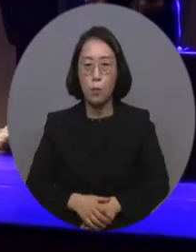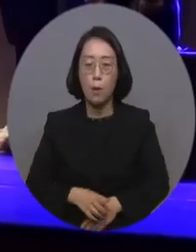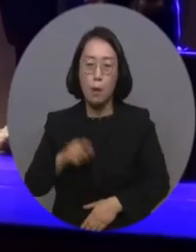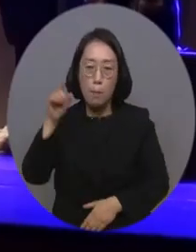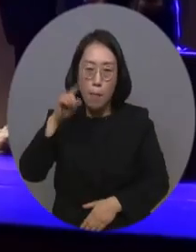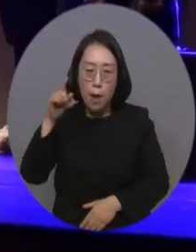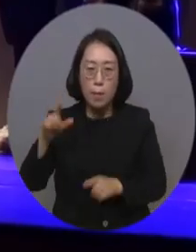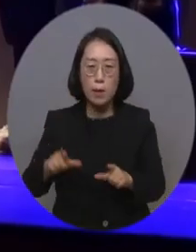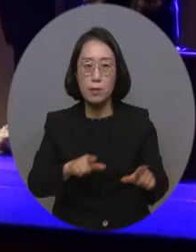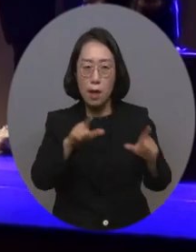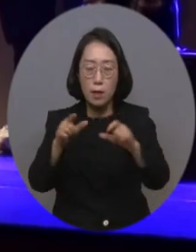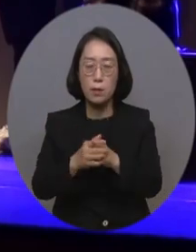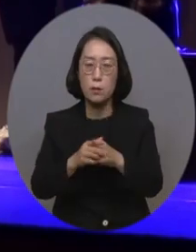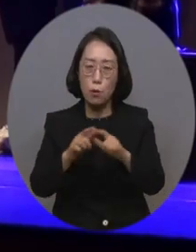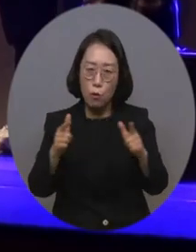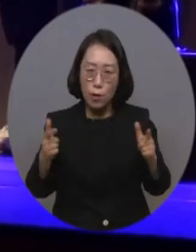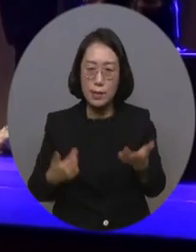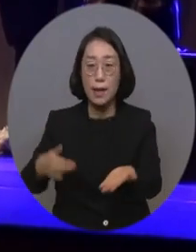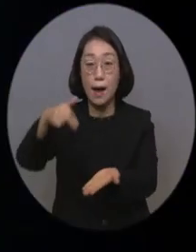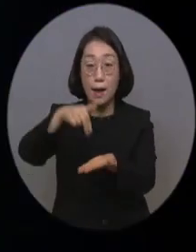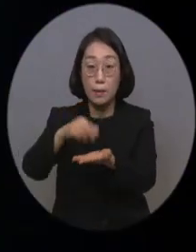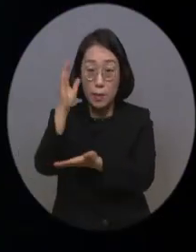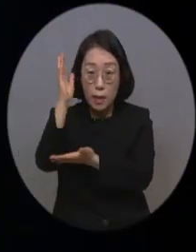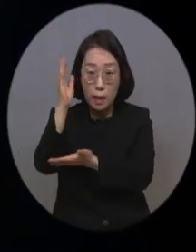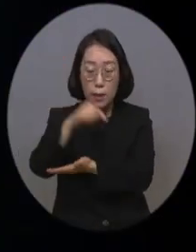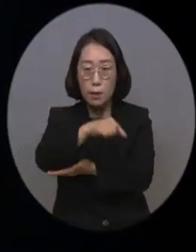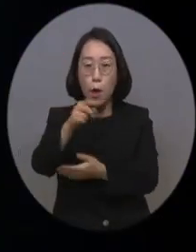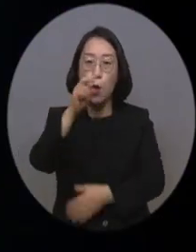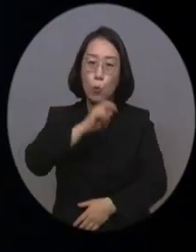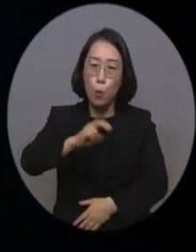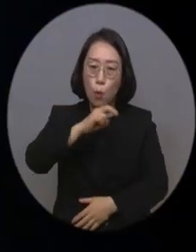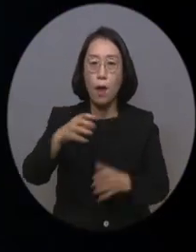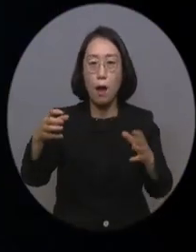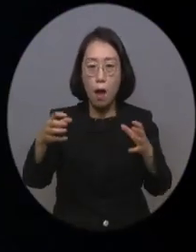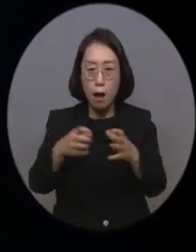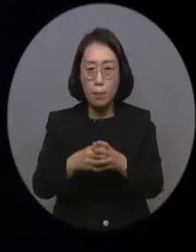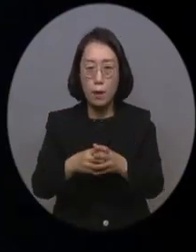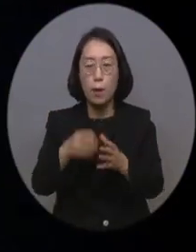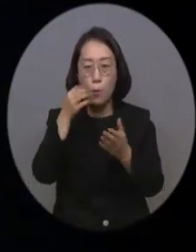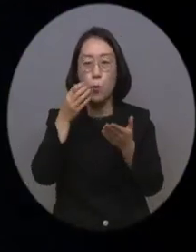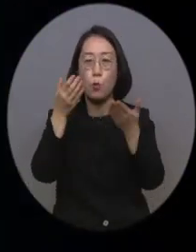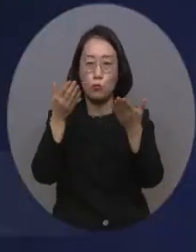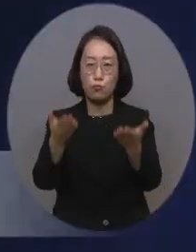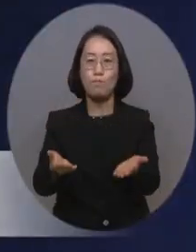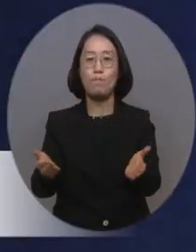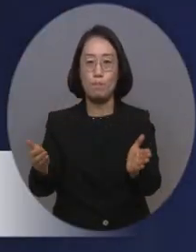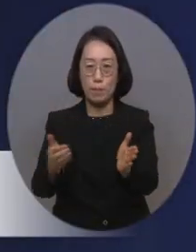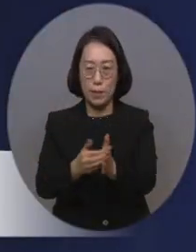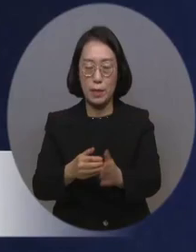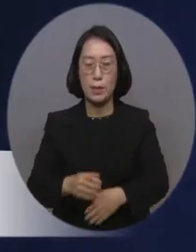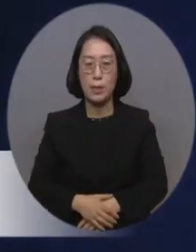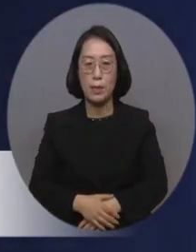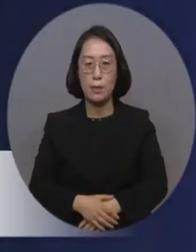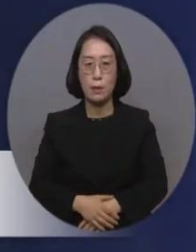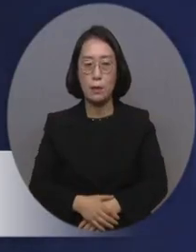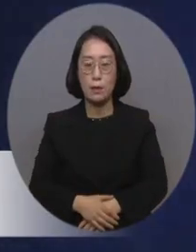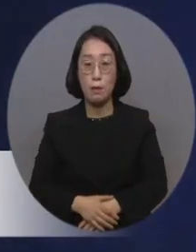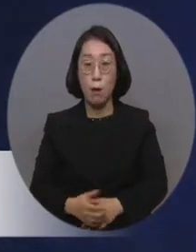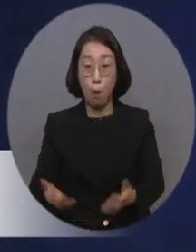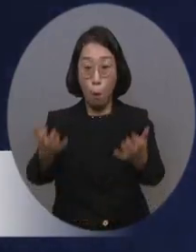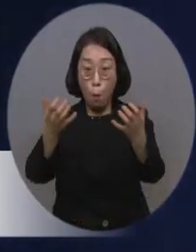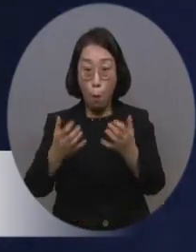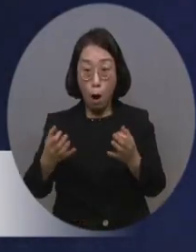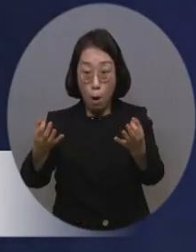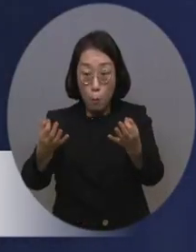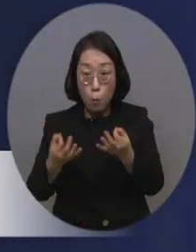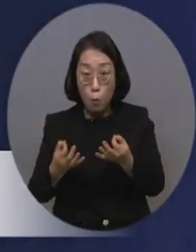속 적응, 자립으로 가는 이야기 등을 노래와 함께 이야기로 전했습니다. 관객이 없으면